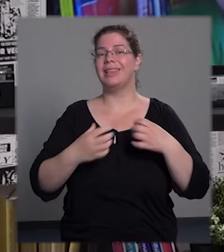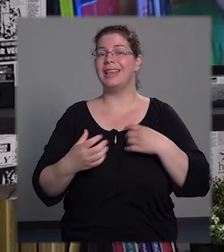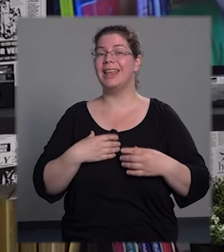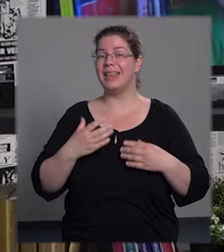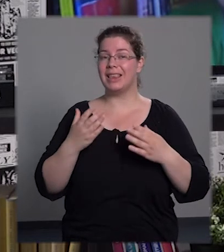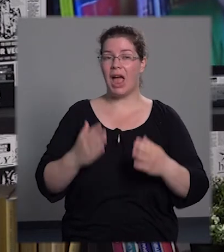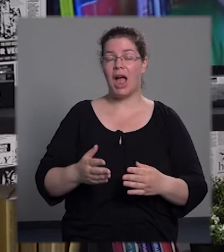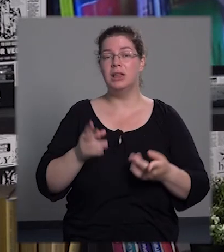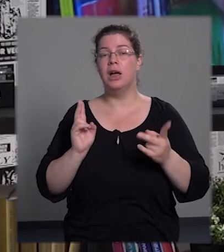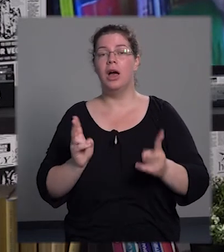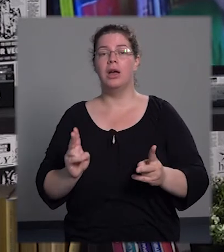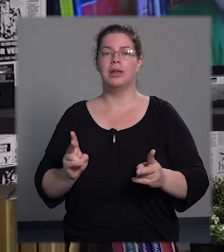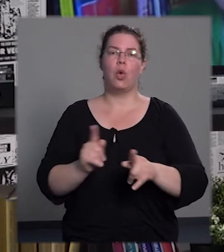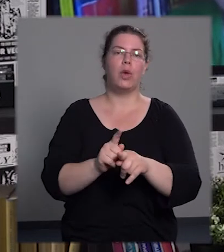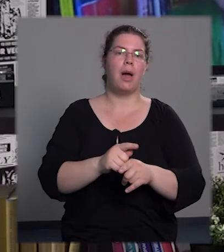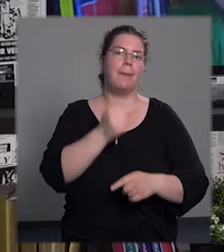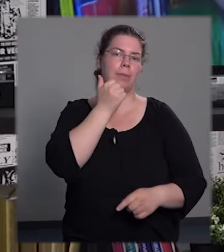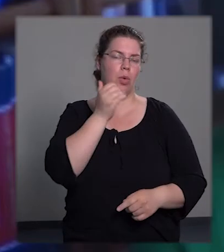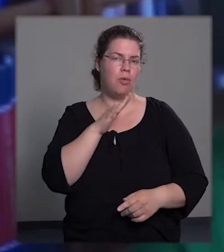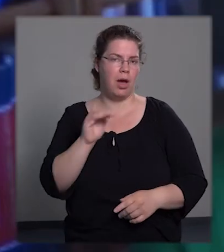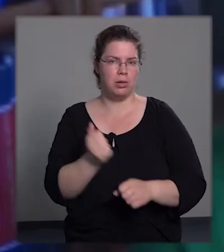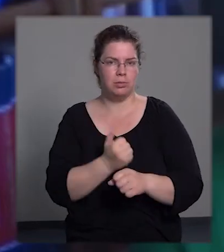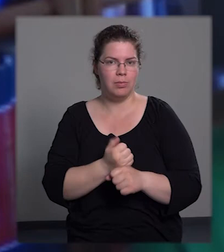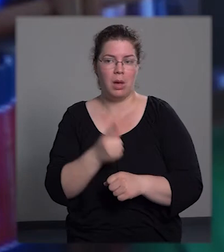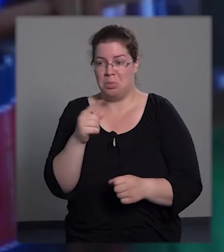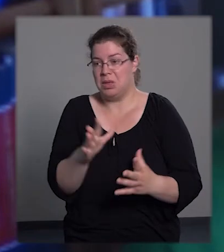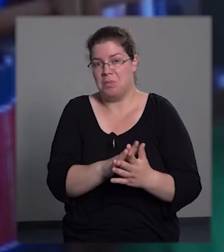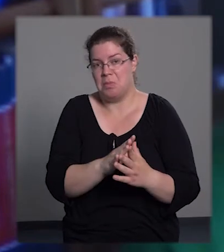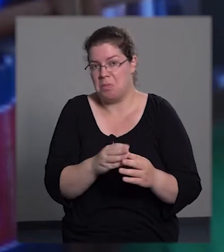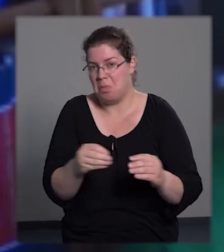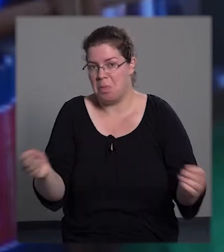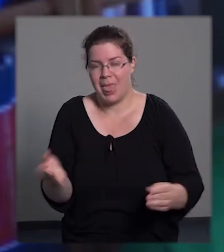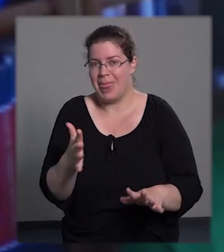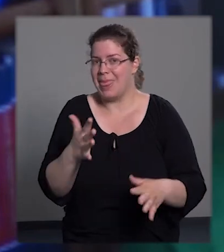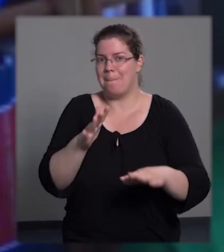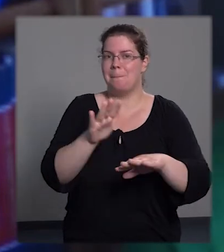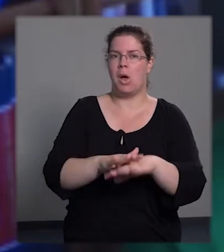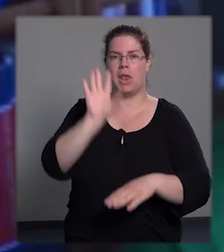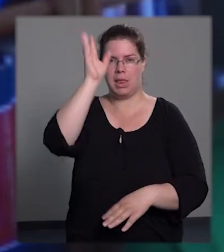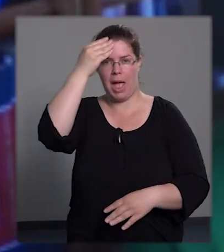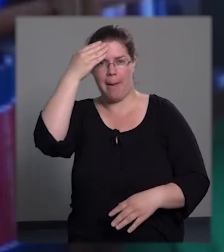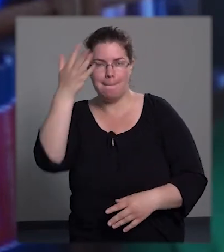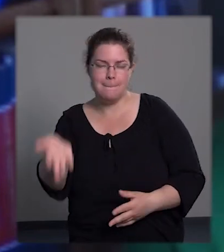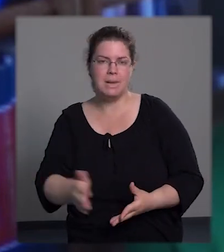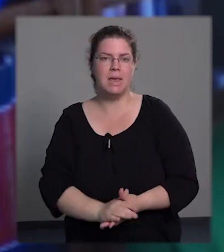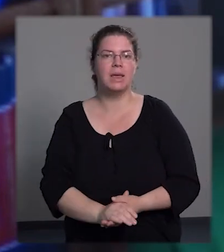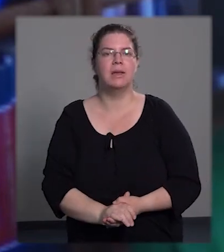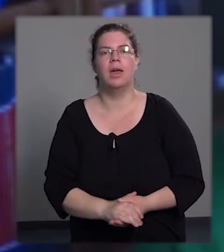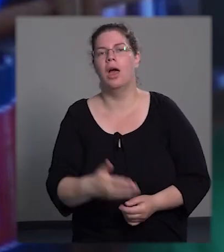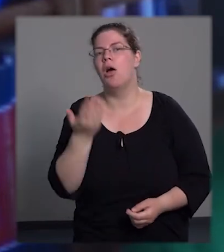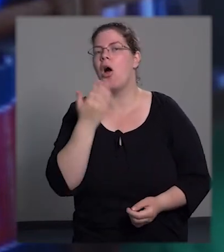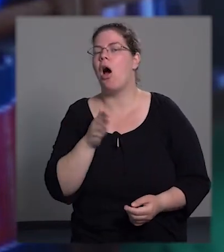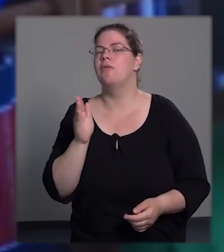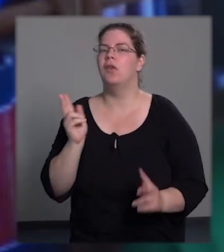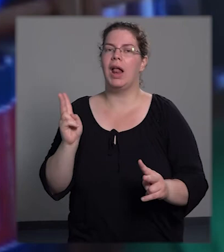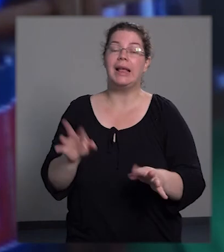olyan műfajt művelnek, ami eltűnik, tehát nem nagyon maradnak emlékek. Ha valaki